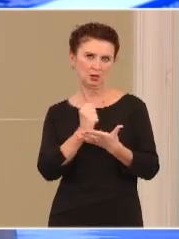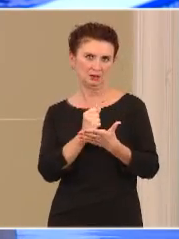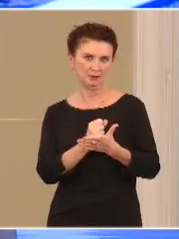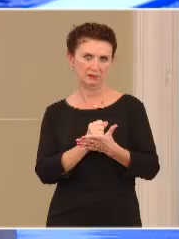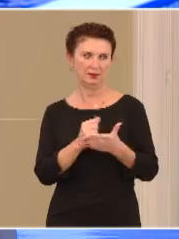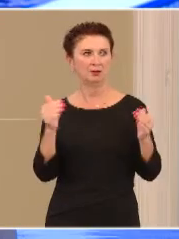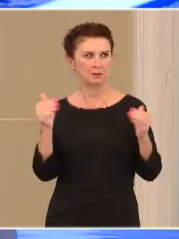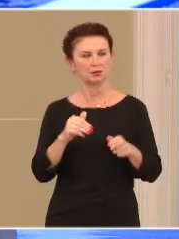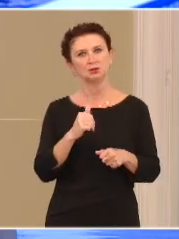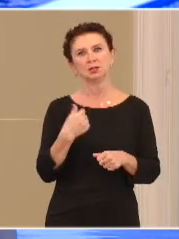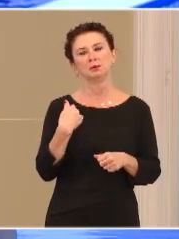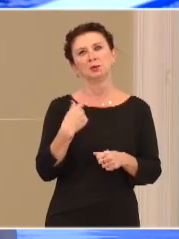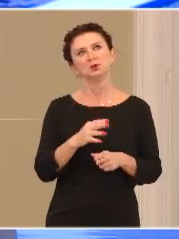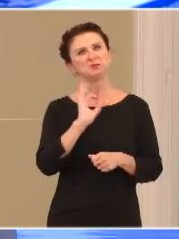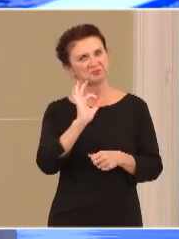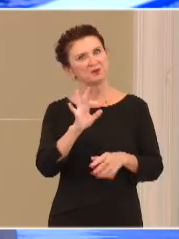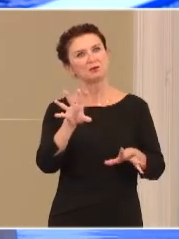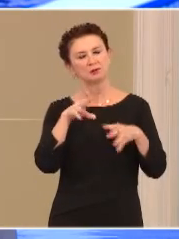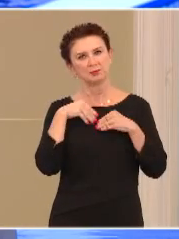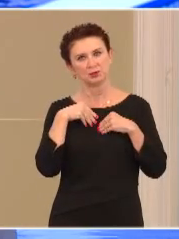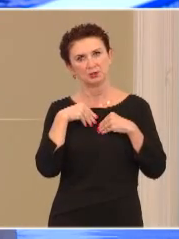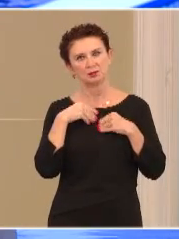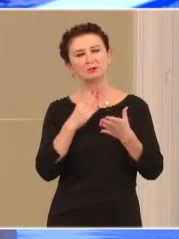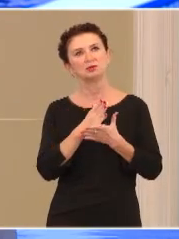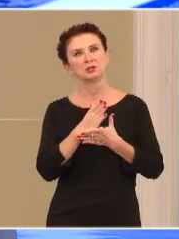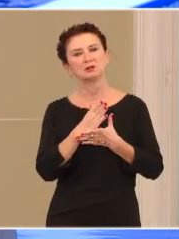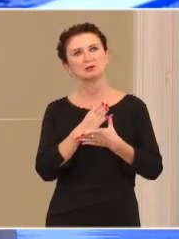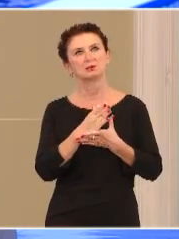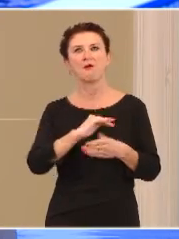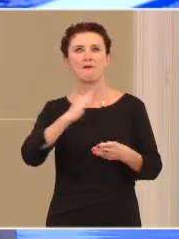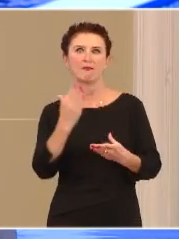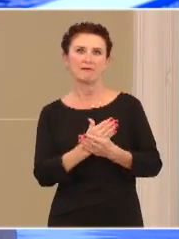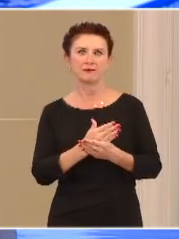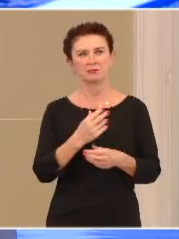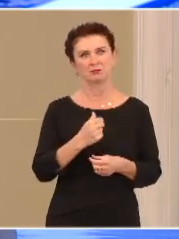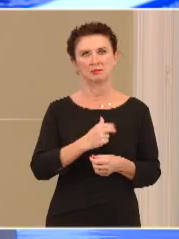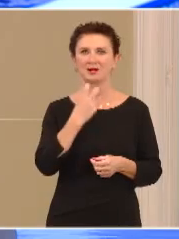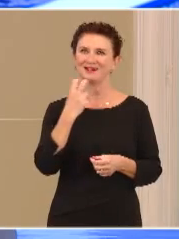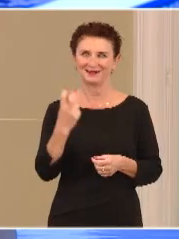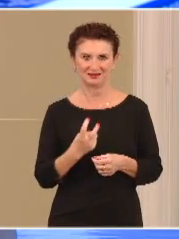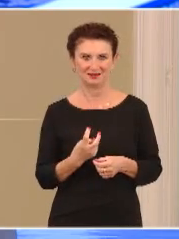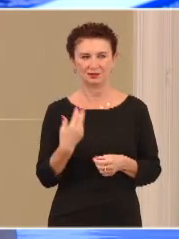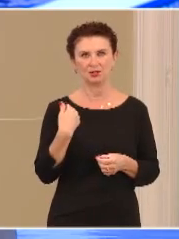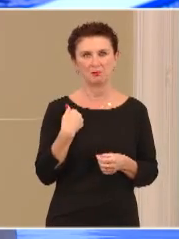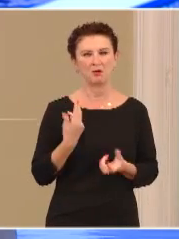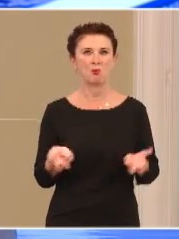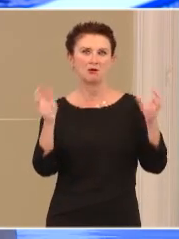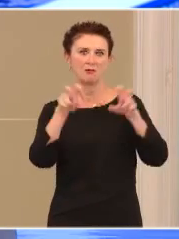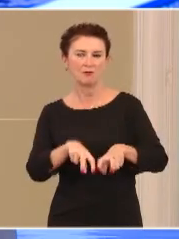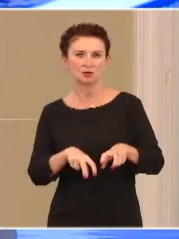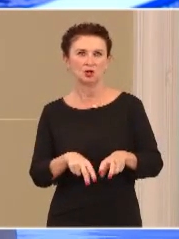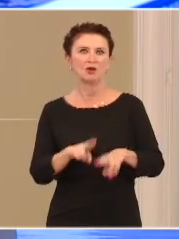już bardzo dobrze przyjętym też przez spółki energetyczne, było tworzenie Funduszu Inwestycji